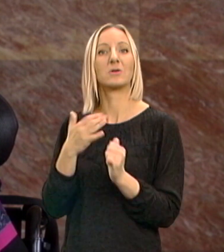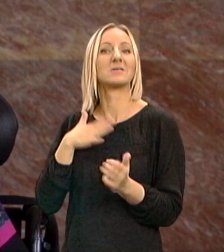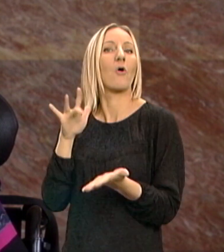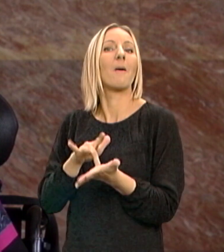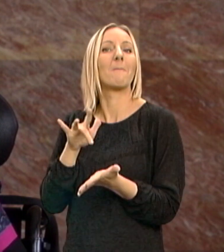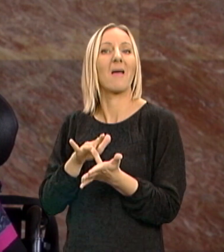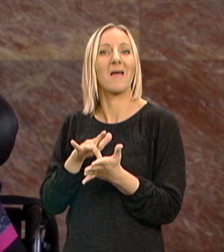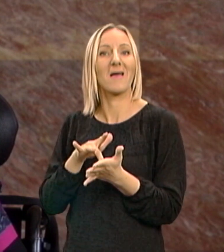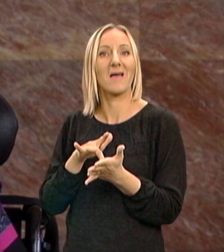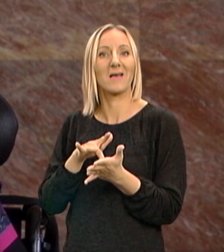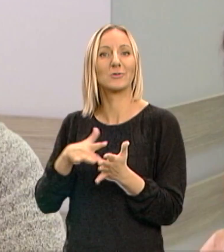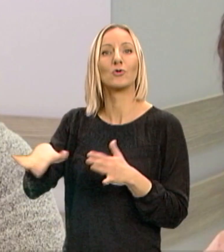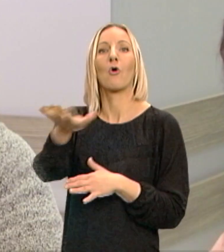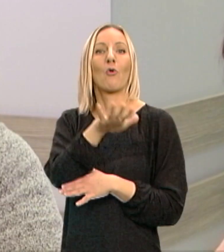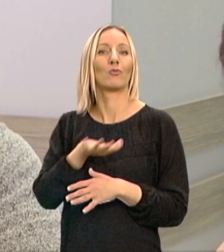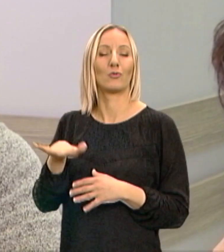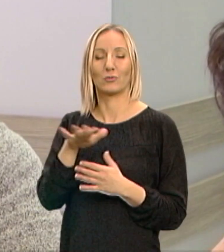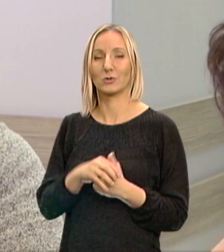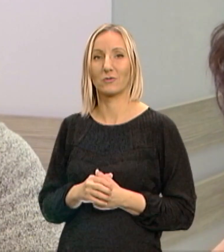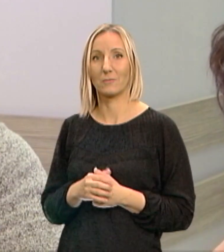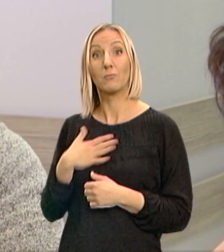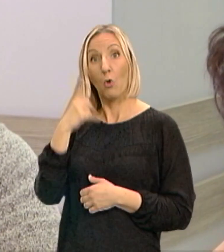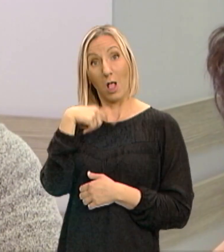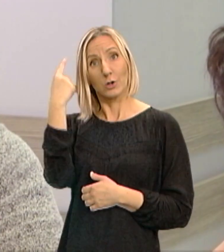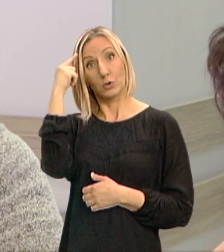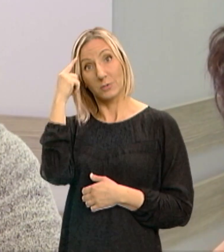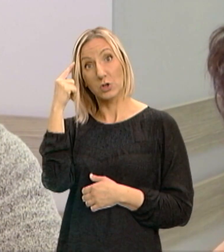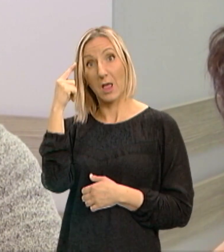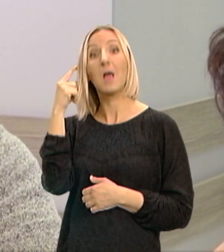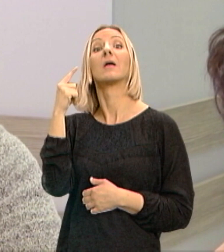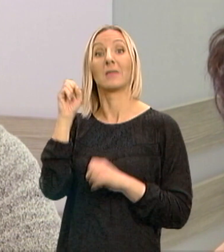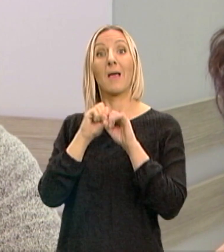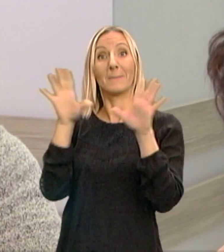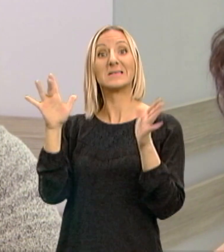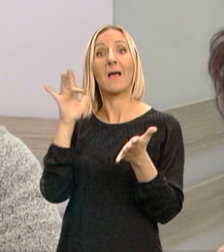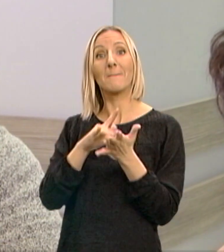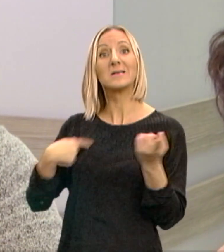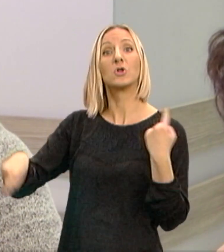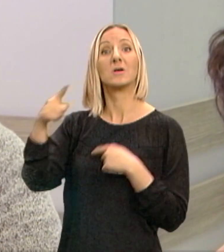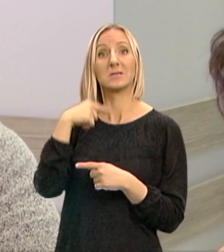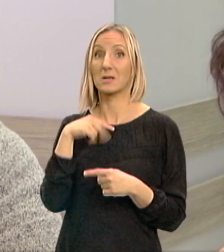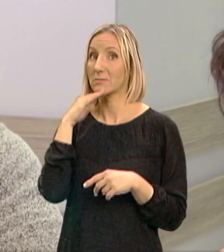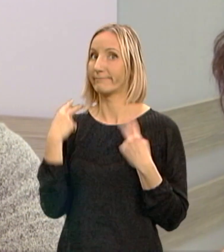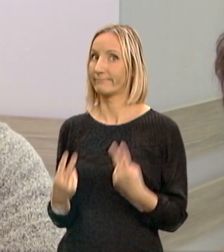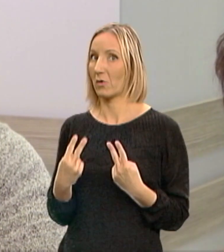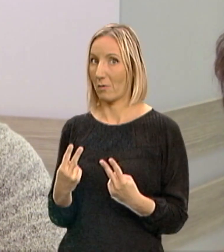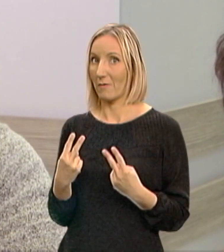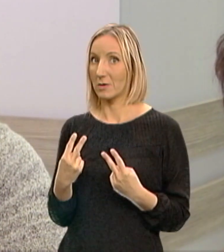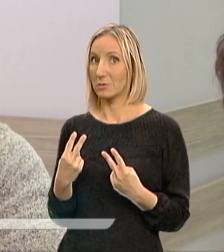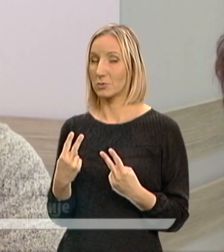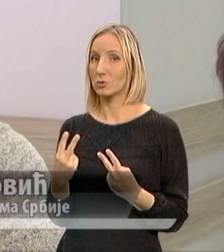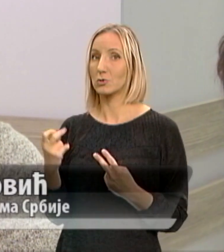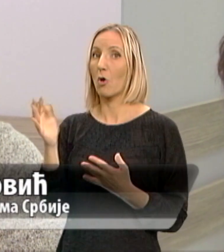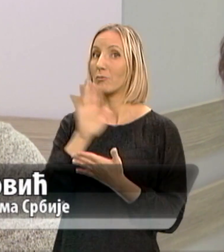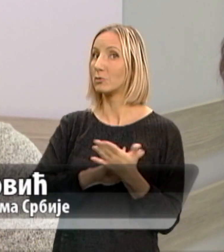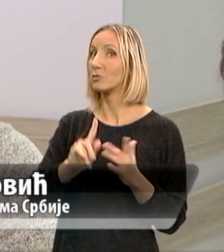mesto u društvu. Moje lično mišljenje je da je emisija Mesto za nas bila vrlo dragocena u proteklo vreme, od kako se